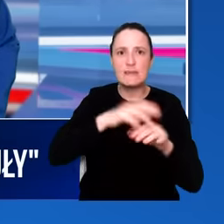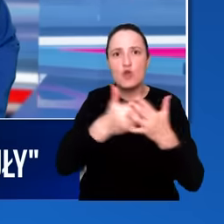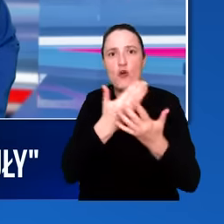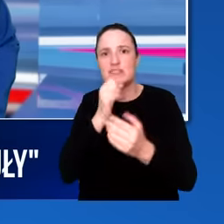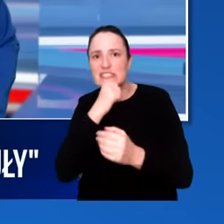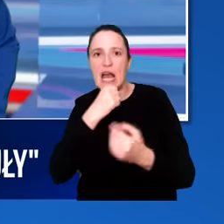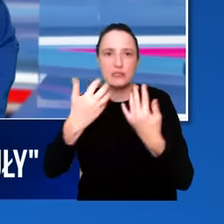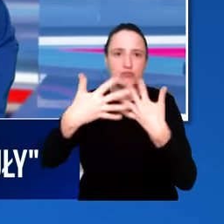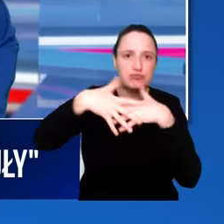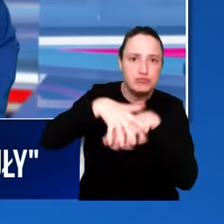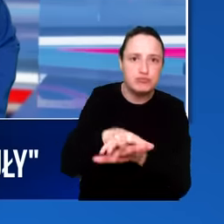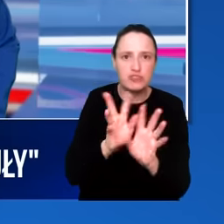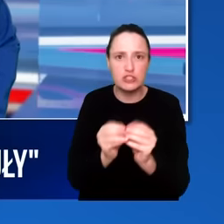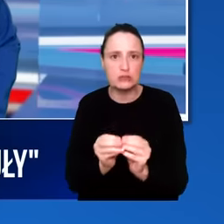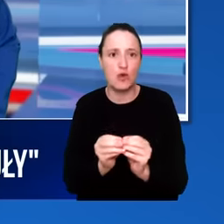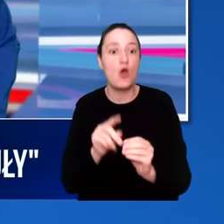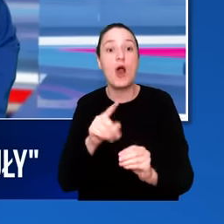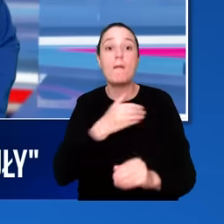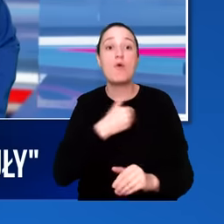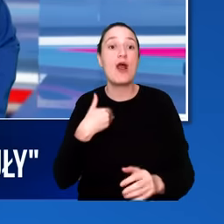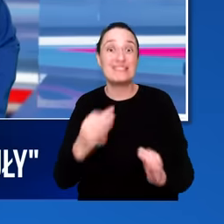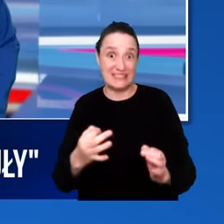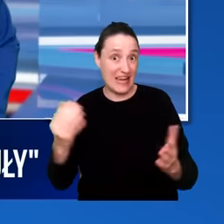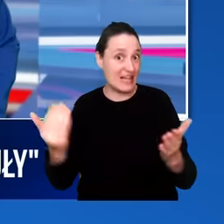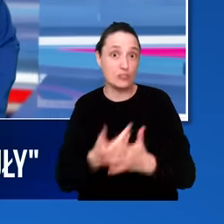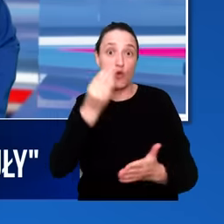systemy. Polacy zamówili w tej chwili najnowsze systemy,